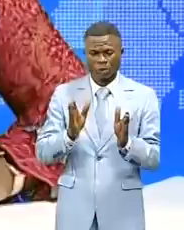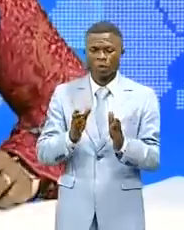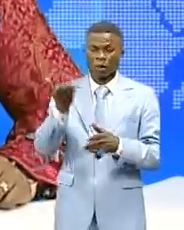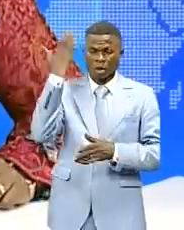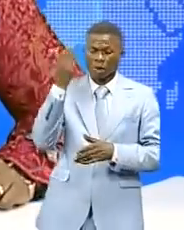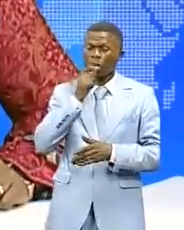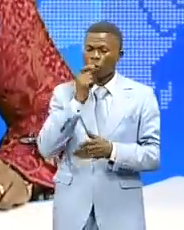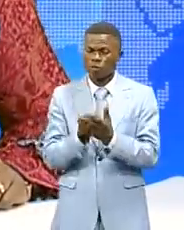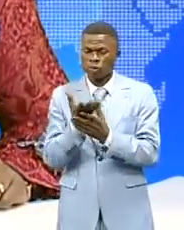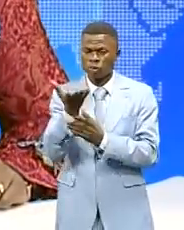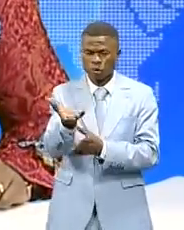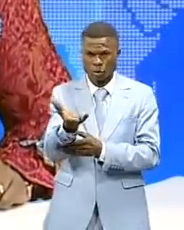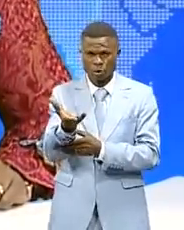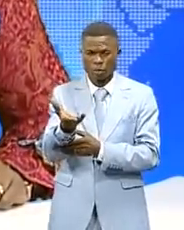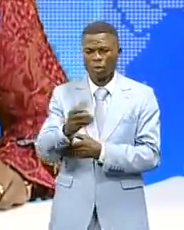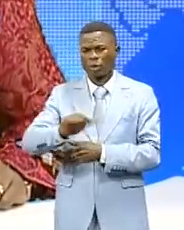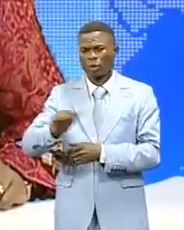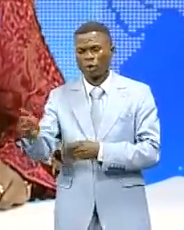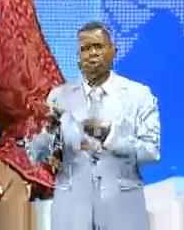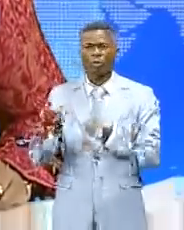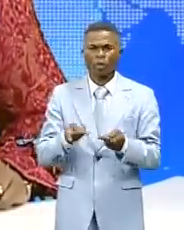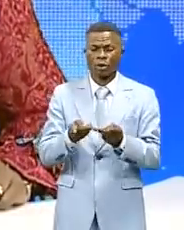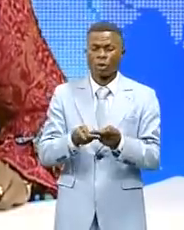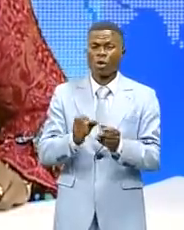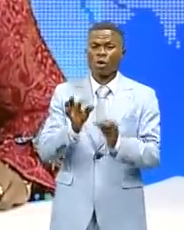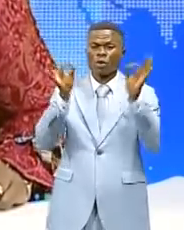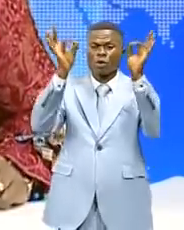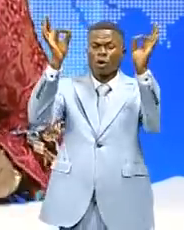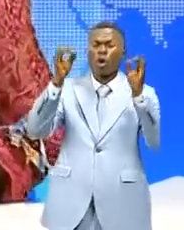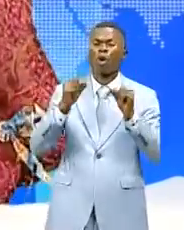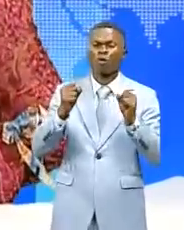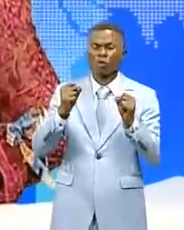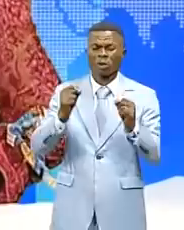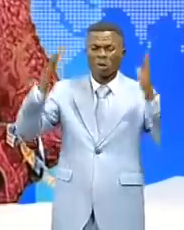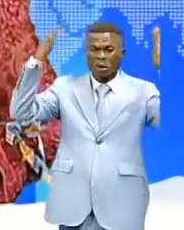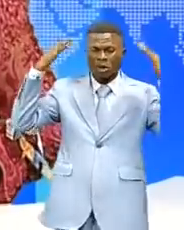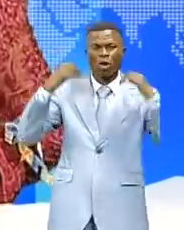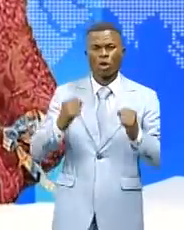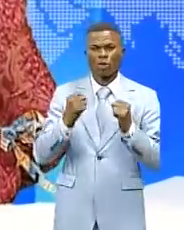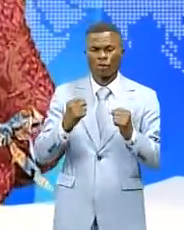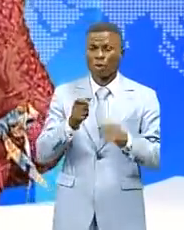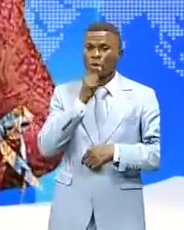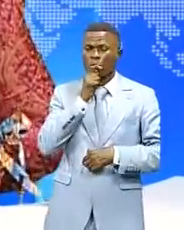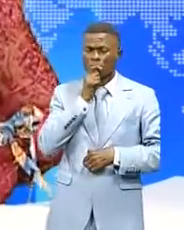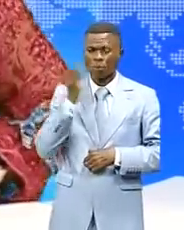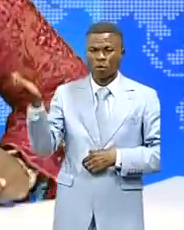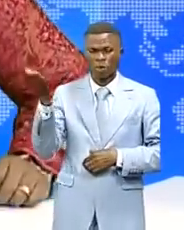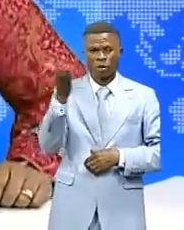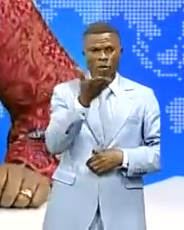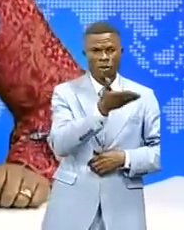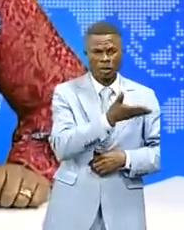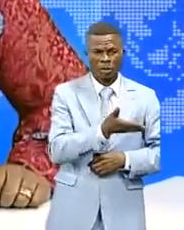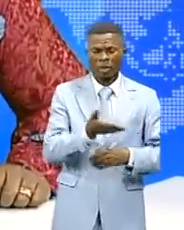de lave qui dégage à certains endroits la fumée épaisse une forte chaleur et du feu par 2 par d'autre